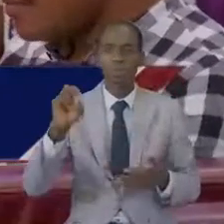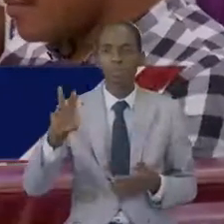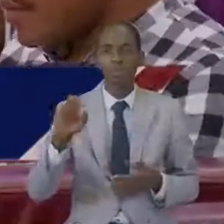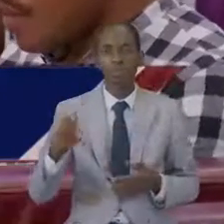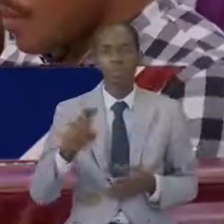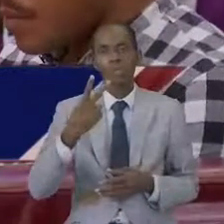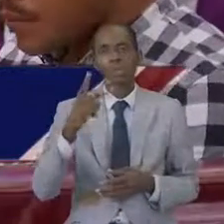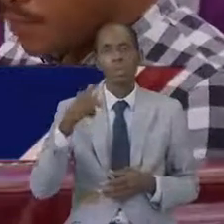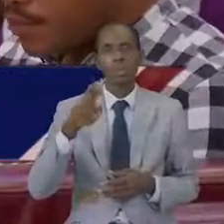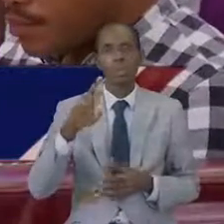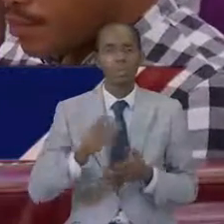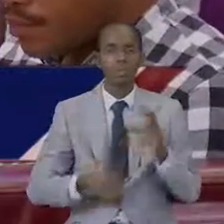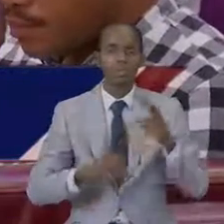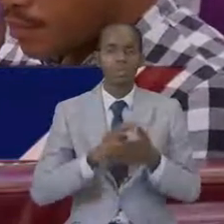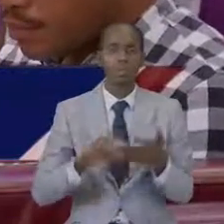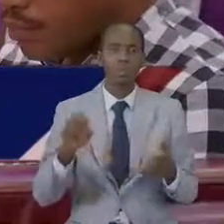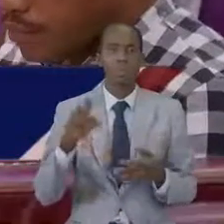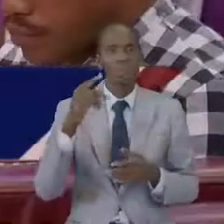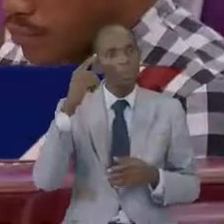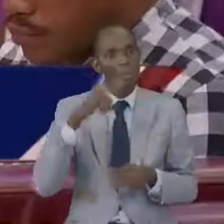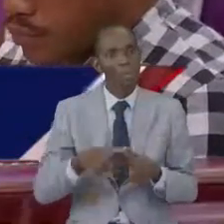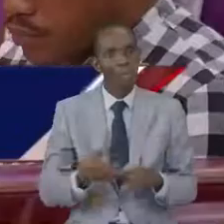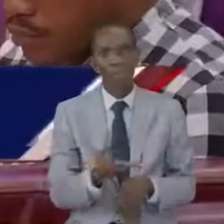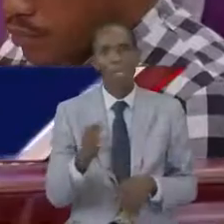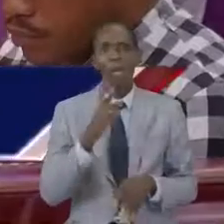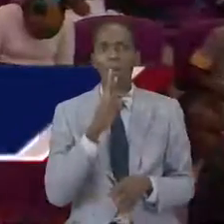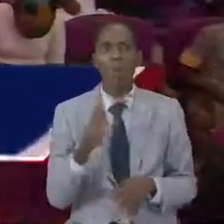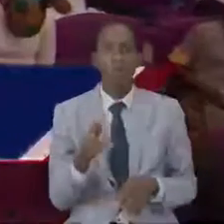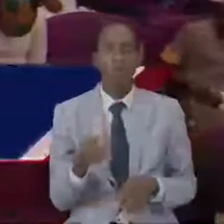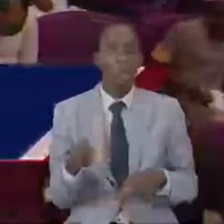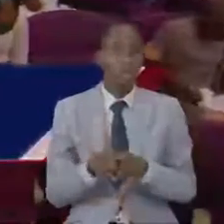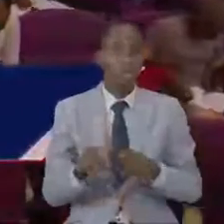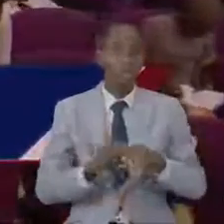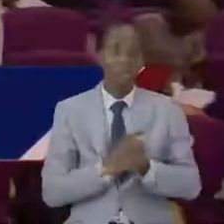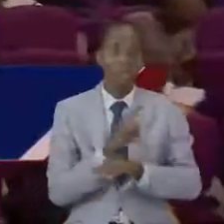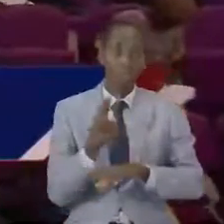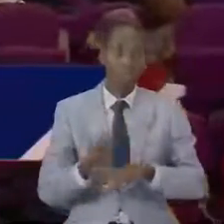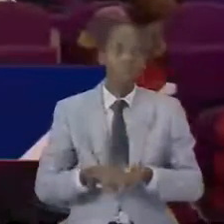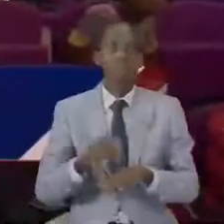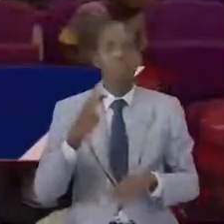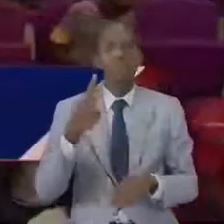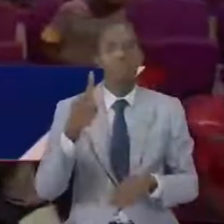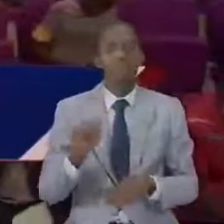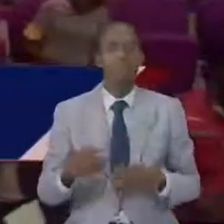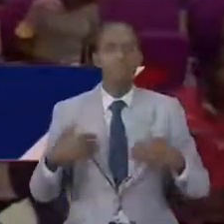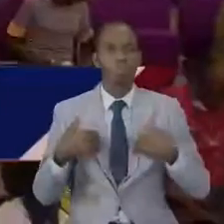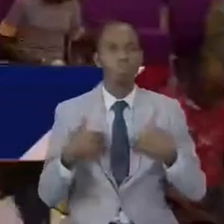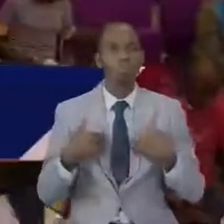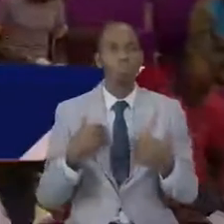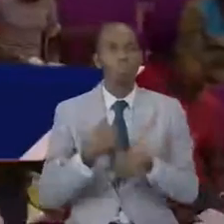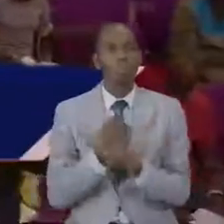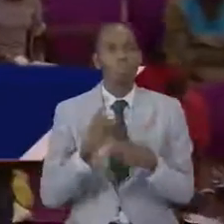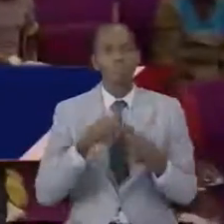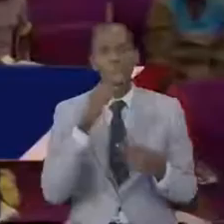deux pierres de 12 deux pieds 2 12 mais eux semblable à des brutes qui